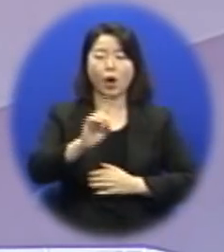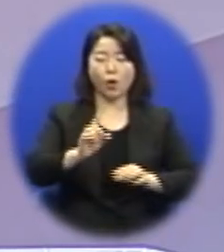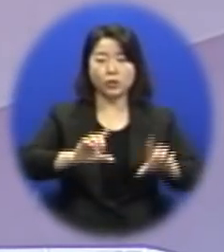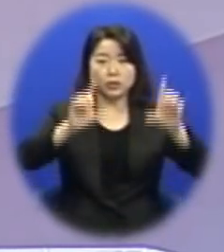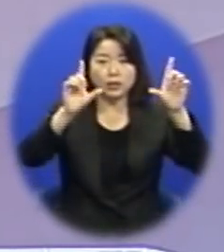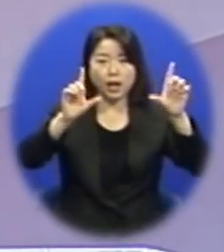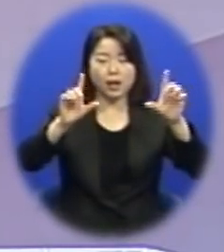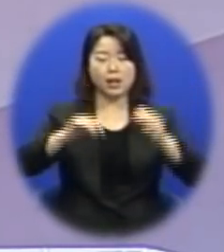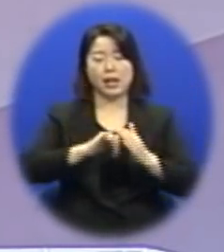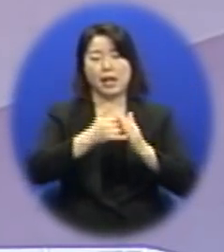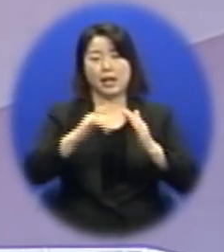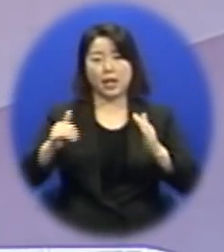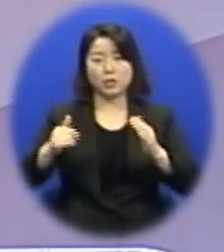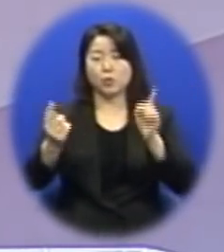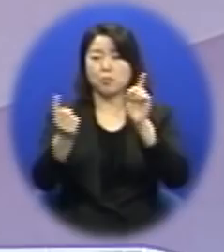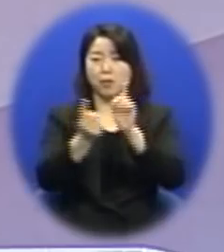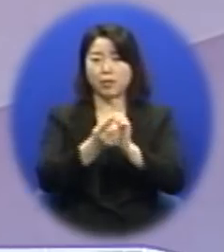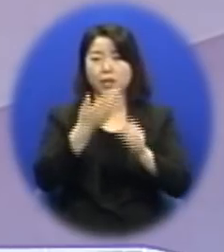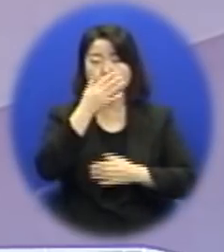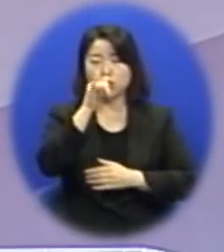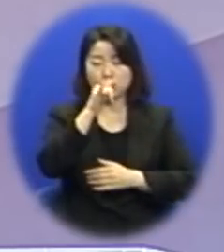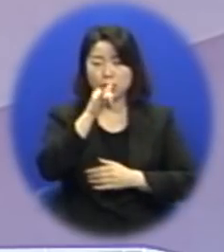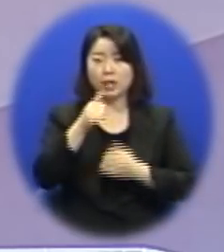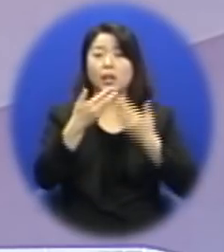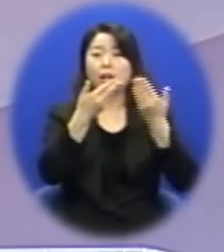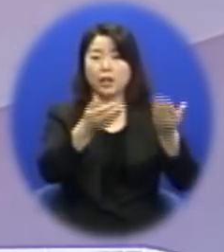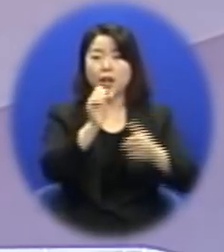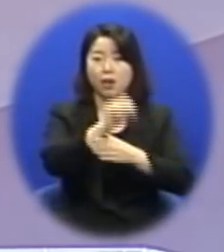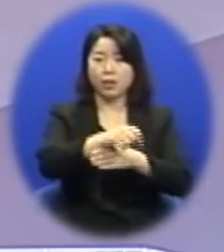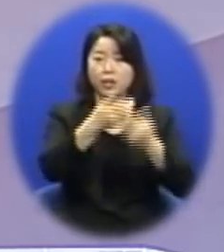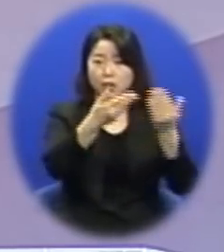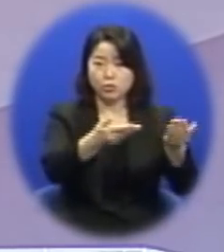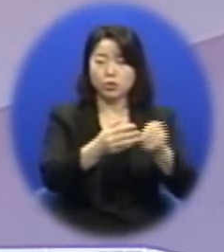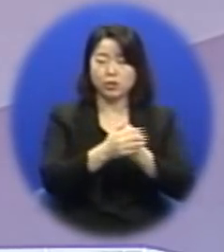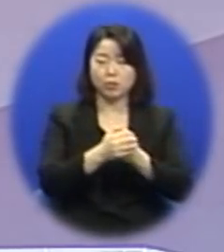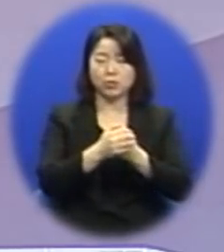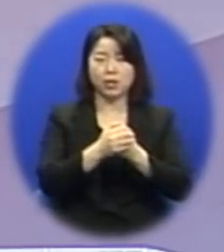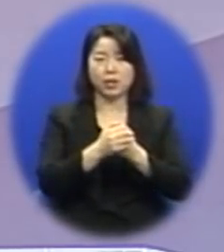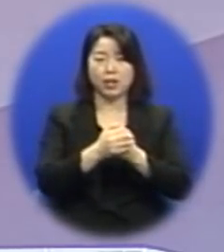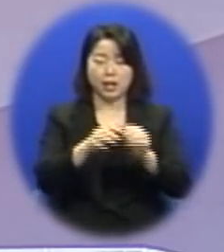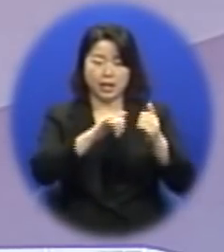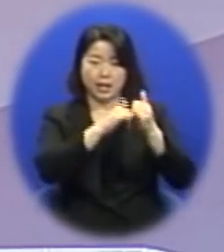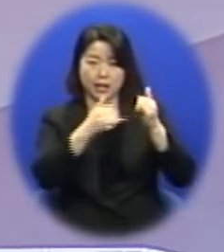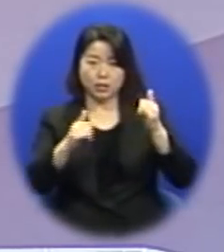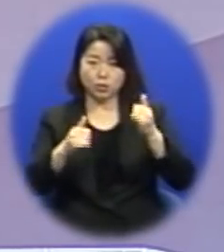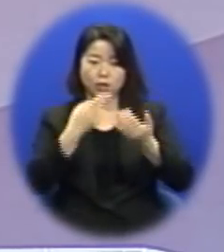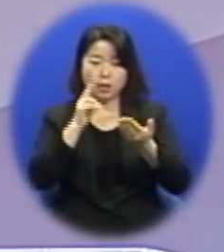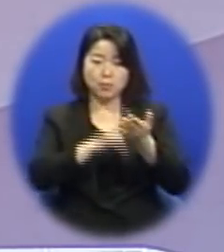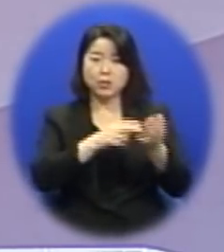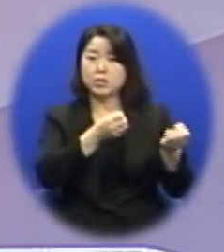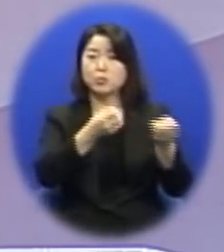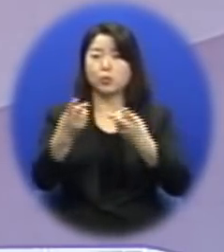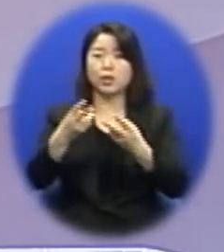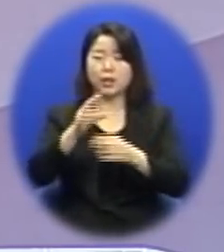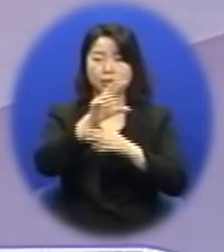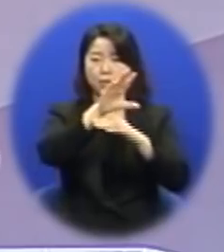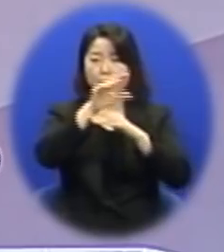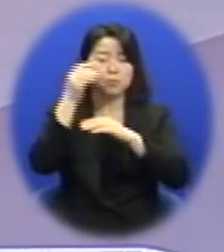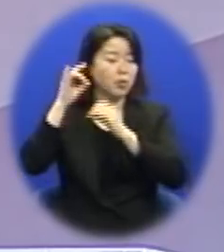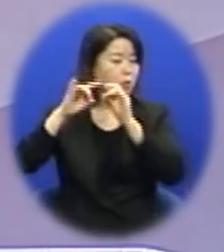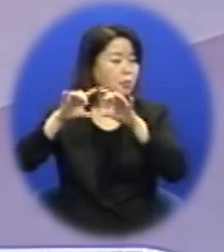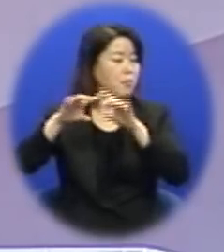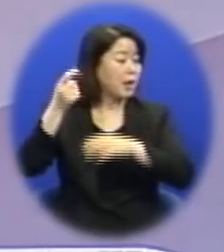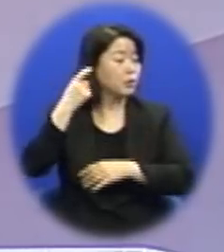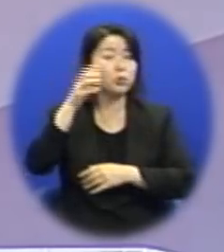나와요 몇월 며칠에 가족 면회를 허락할 테니 가족들에게 편지를 다 보내라는 겁니다 리차드 범브란트